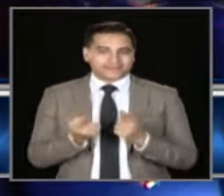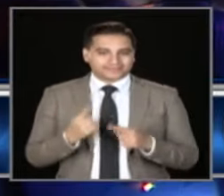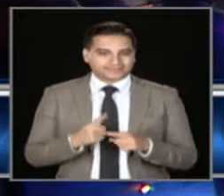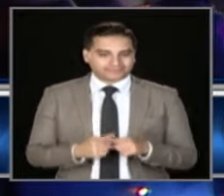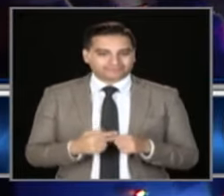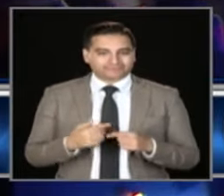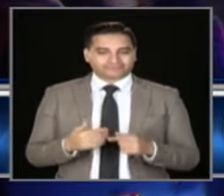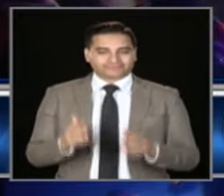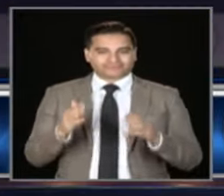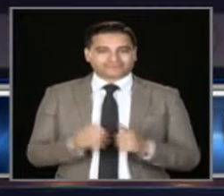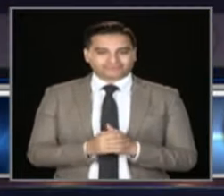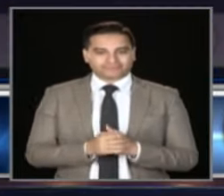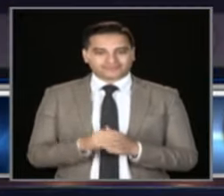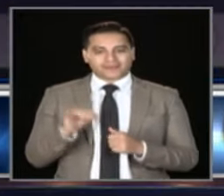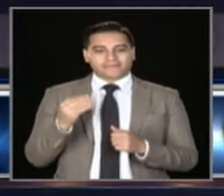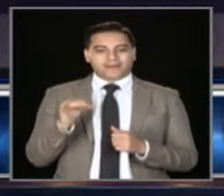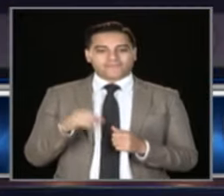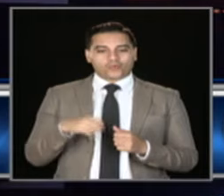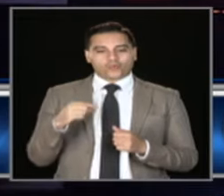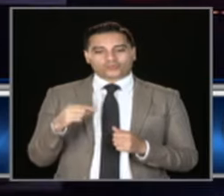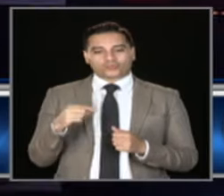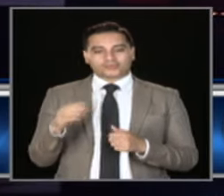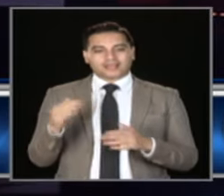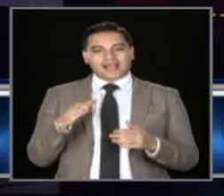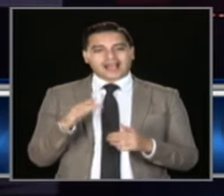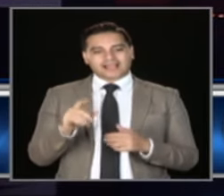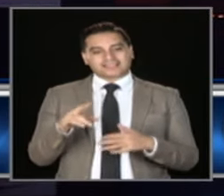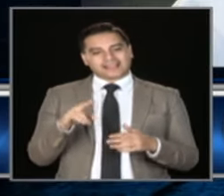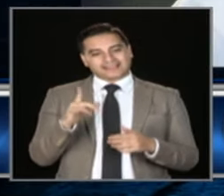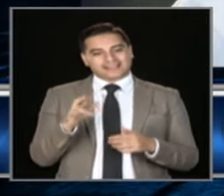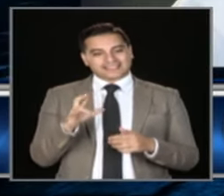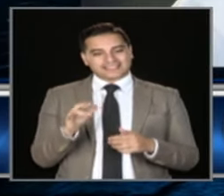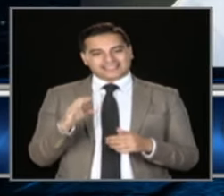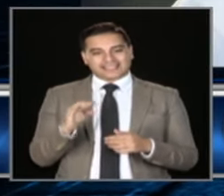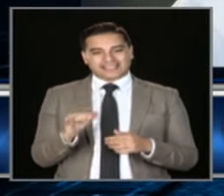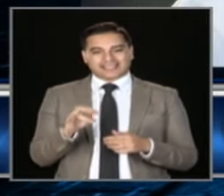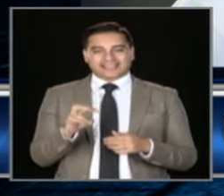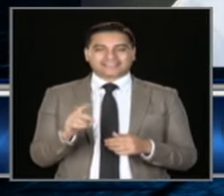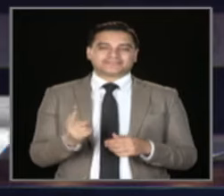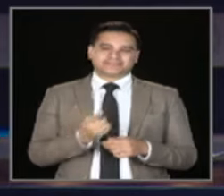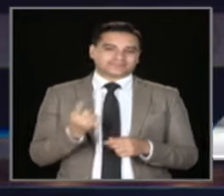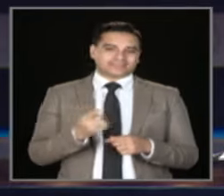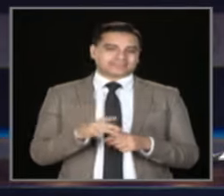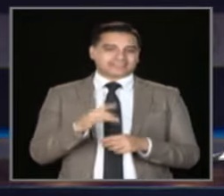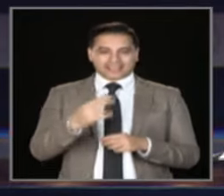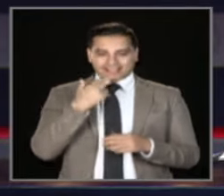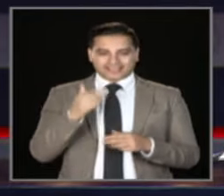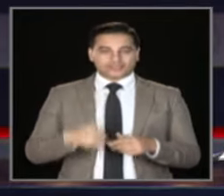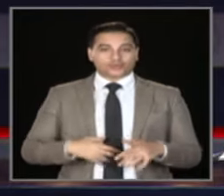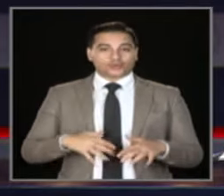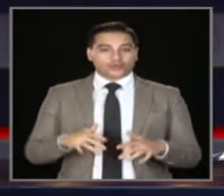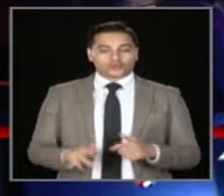خاطئه محمود حسن تريزيجيه هارد لاك يا شريف تكنولوجيا